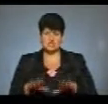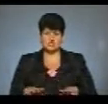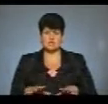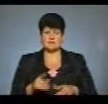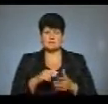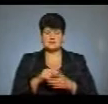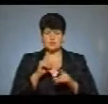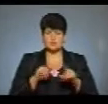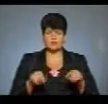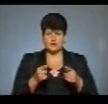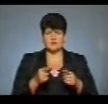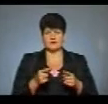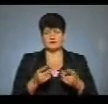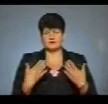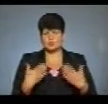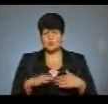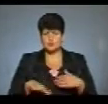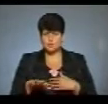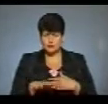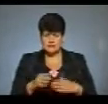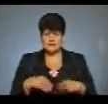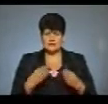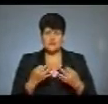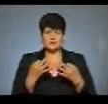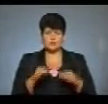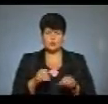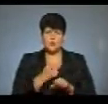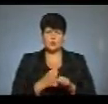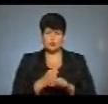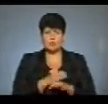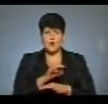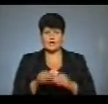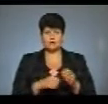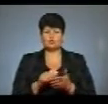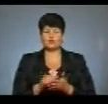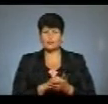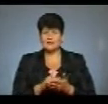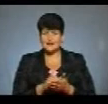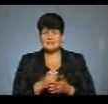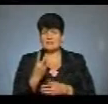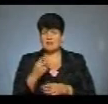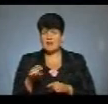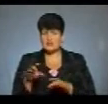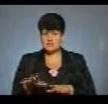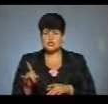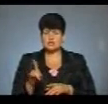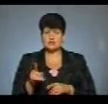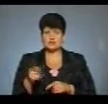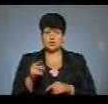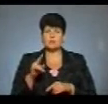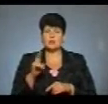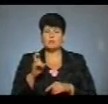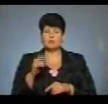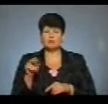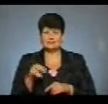зони, надання дозволу на розробку проєктної документації і два рішення, що от Тернопіль буде